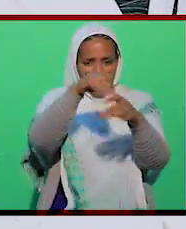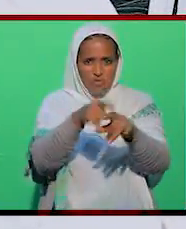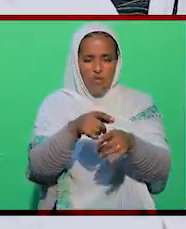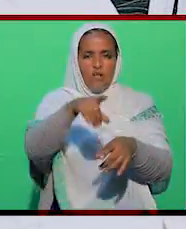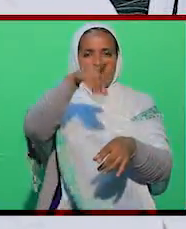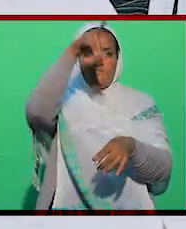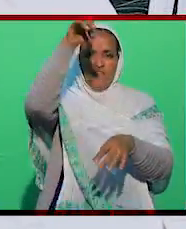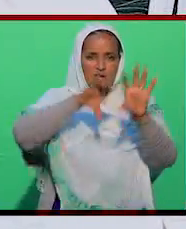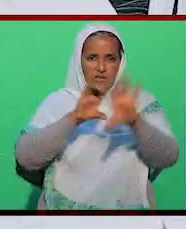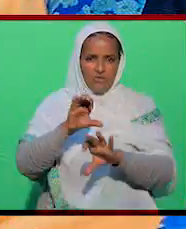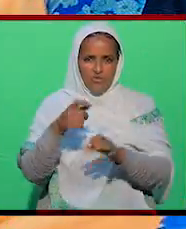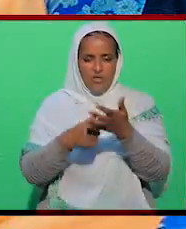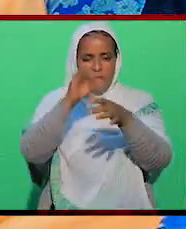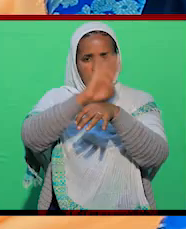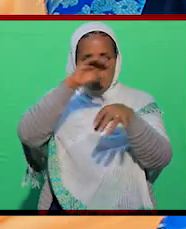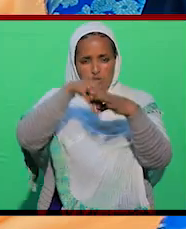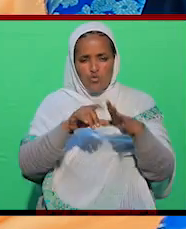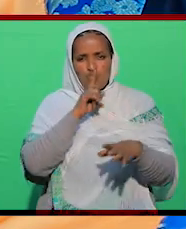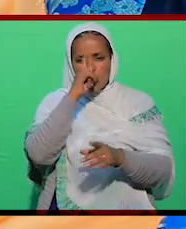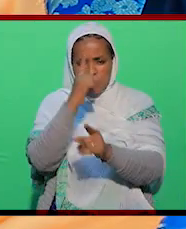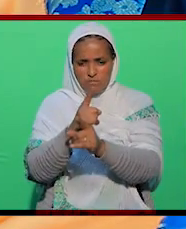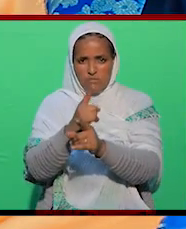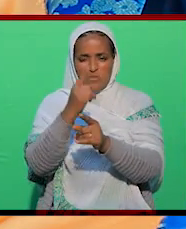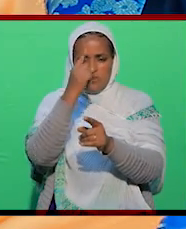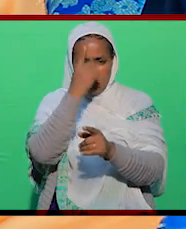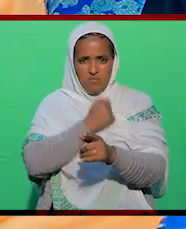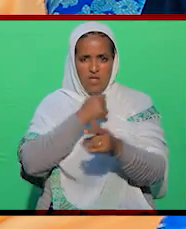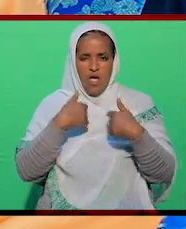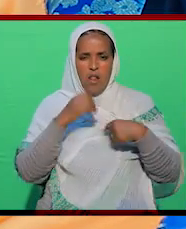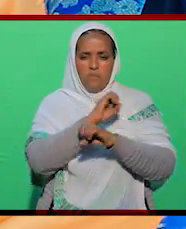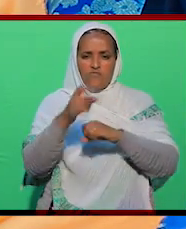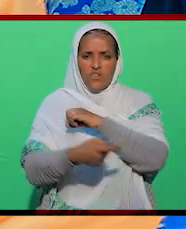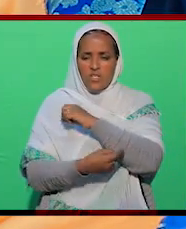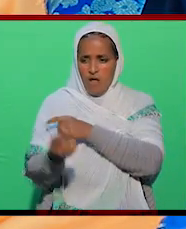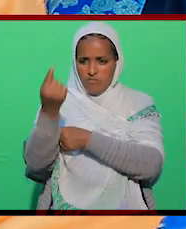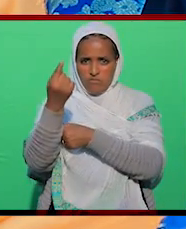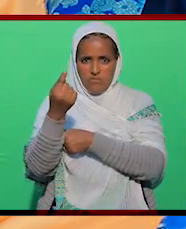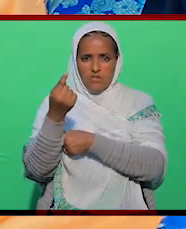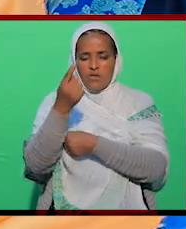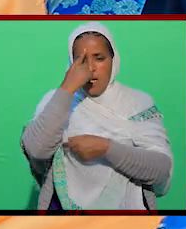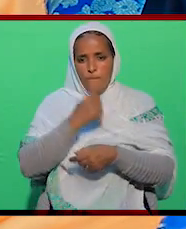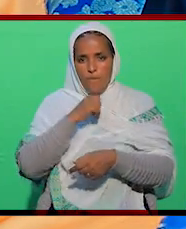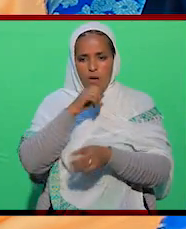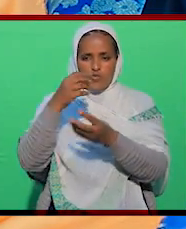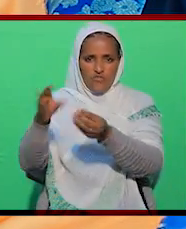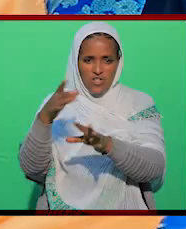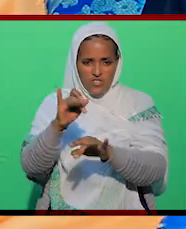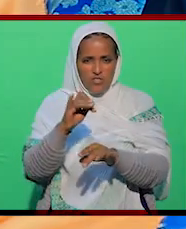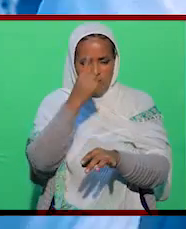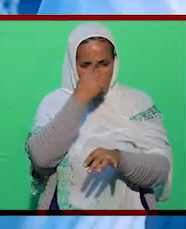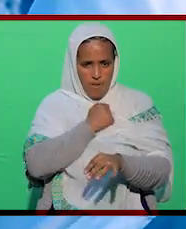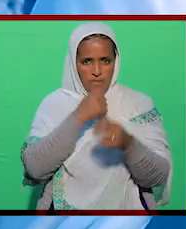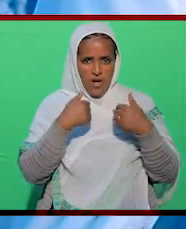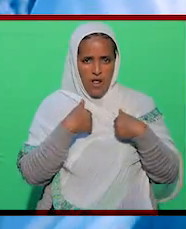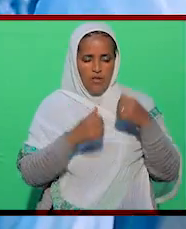ደግሞ ከፍ አደረጋቸው ስለዚህ በቤተክርስቲያኑስ በእውነት ካለን ምንም ፈተና ቢመጣ የማያምኑ ሊጠፉ ይችላሉ እንጂ